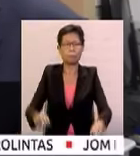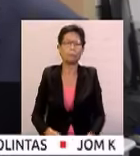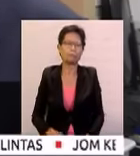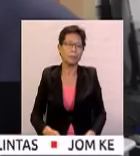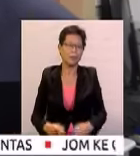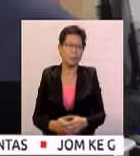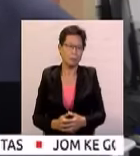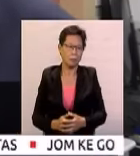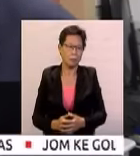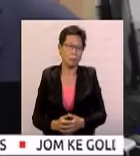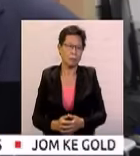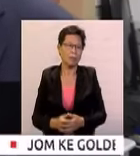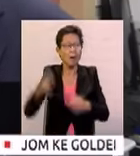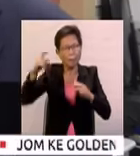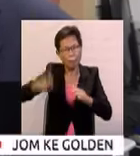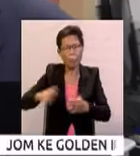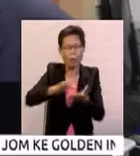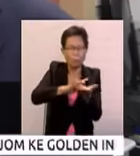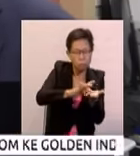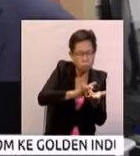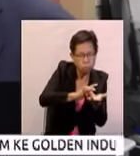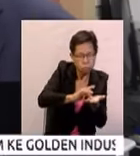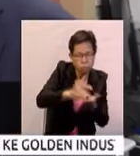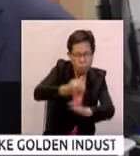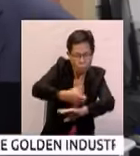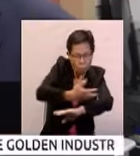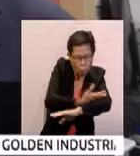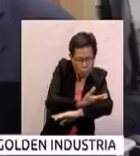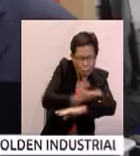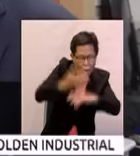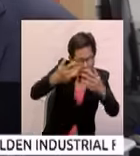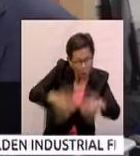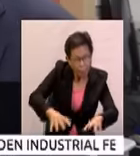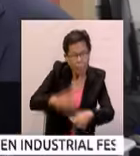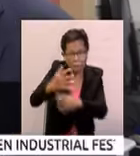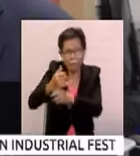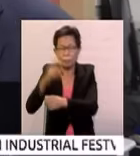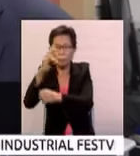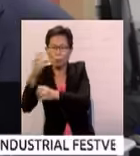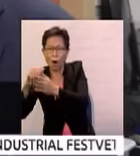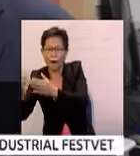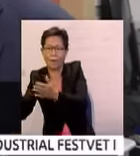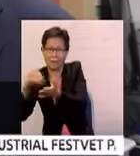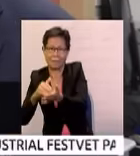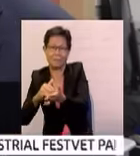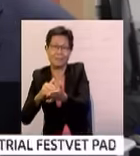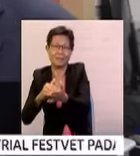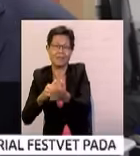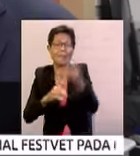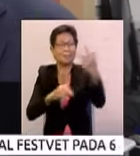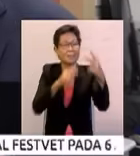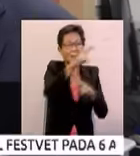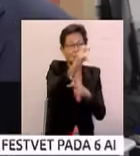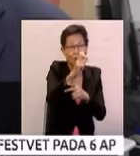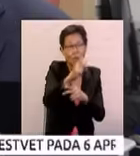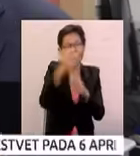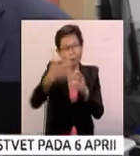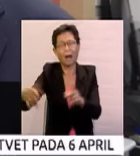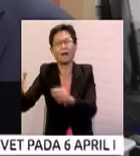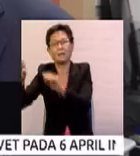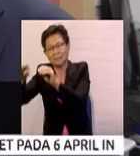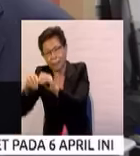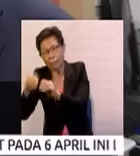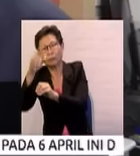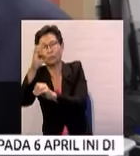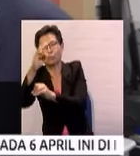perlu selesaikan rawatan kanser ni untuk dia dapat baki RM700 lagi. Selalunya kanser patient ni dia, bila dia